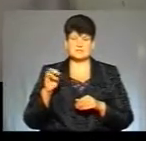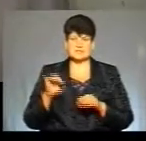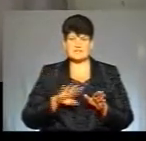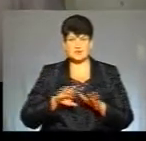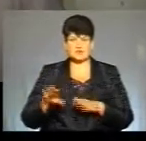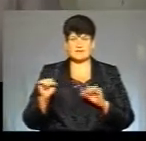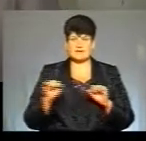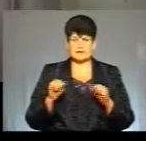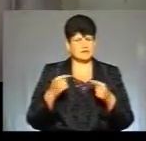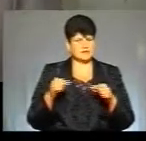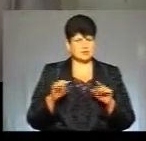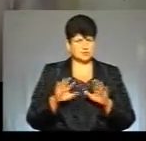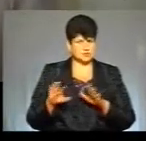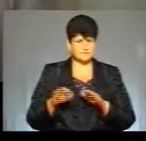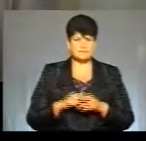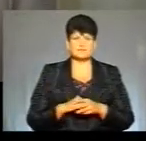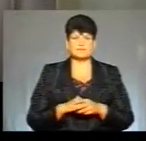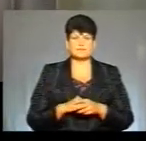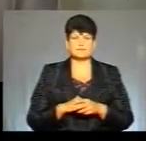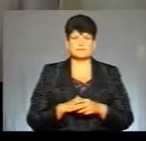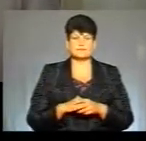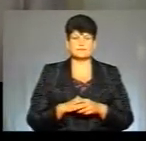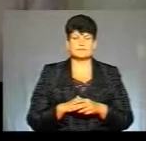з тим, щоб інше. Тобто,